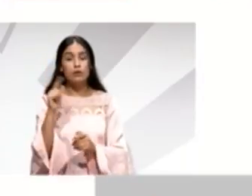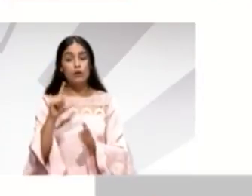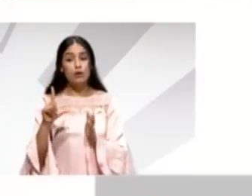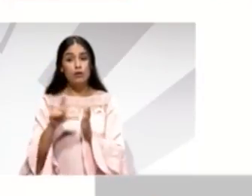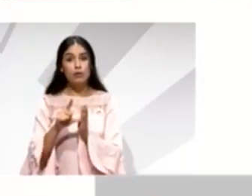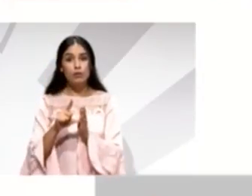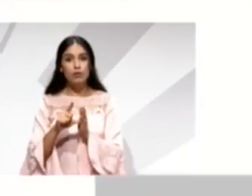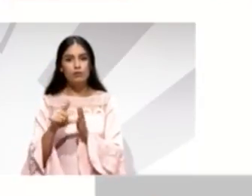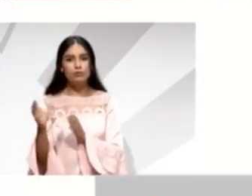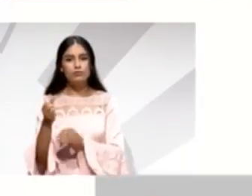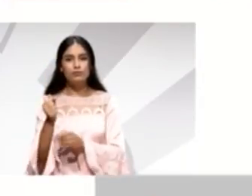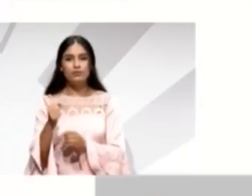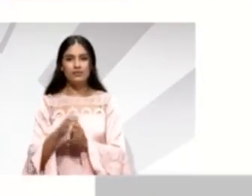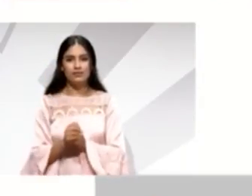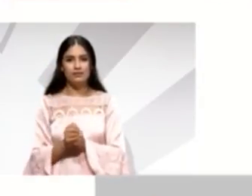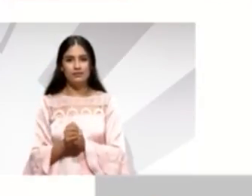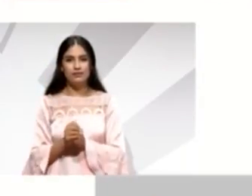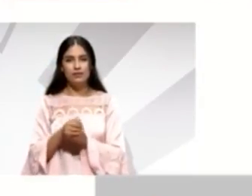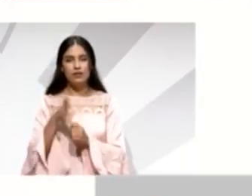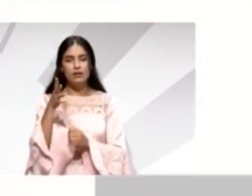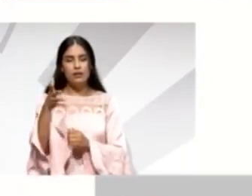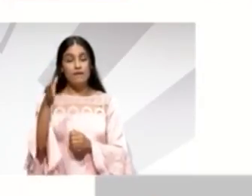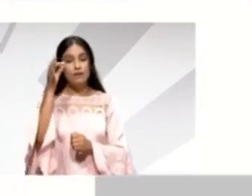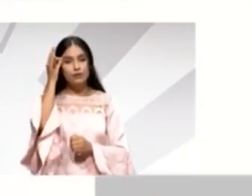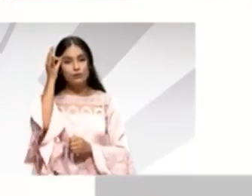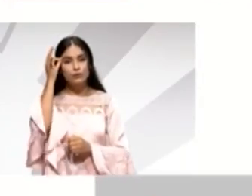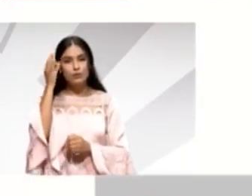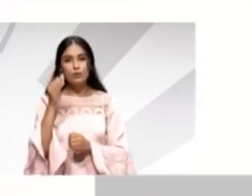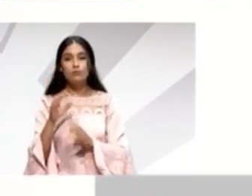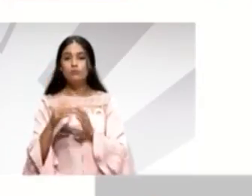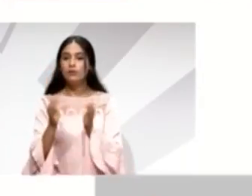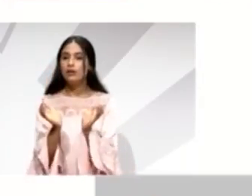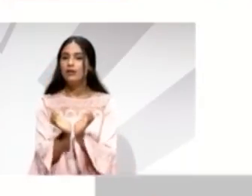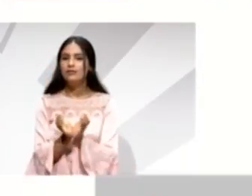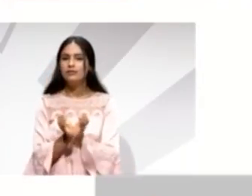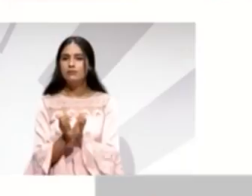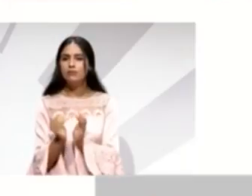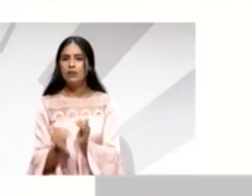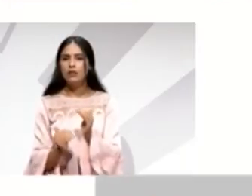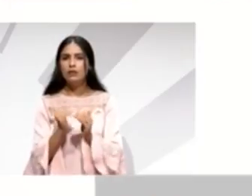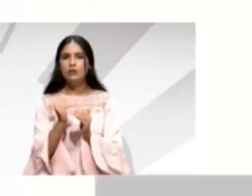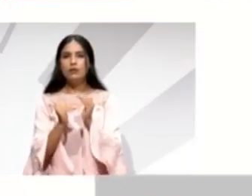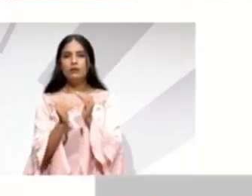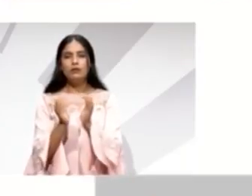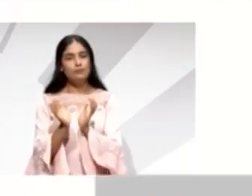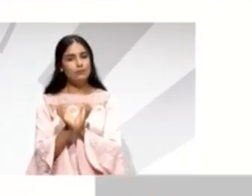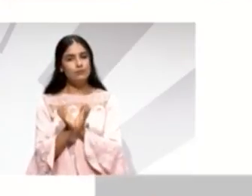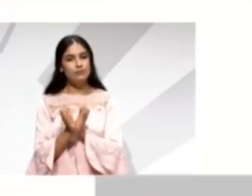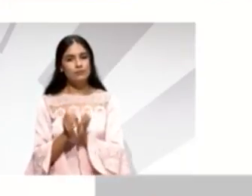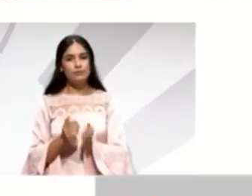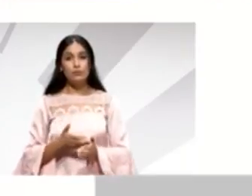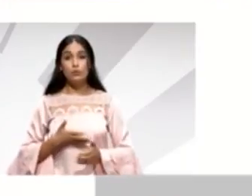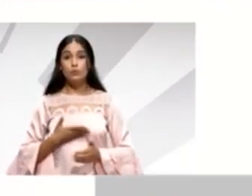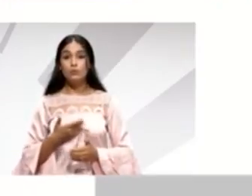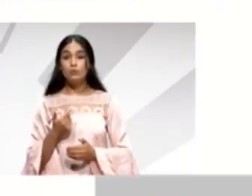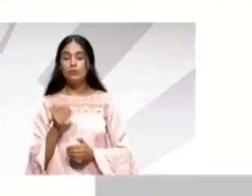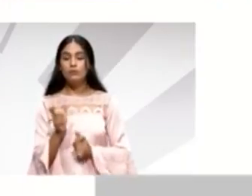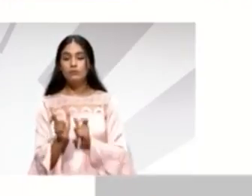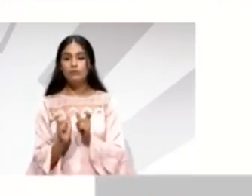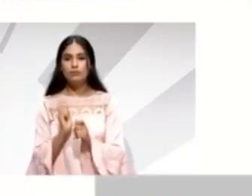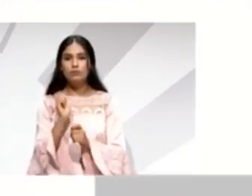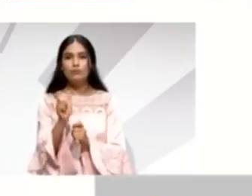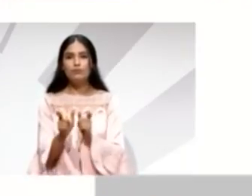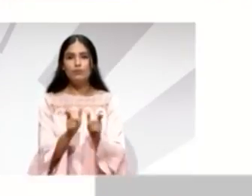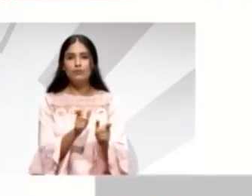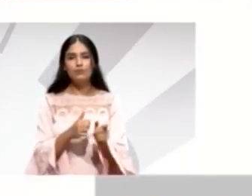القويين تونس هو حزب ال مسعد الاجتماعي يؤمن بالحريه والمبادره الفرديه برنامج للنجم الى